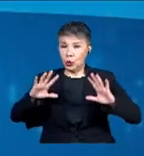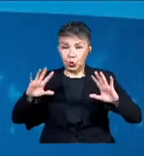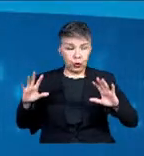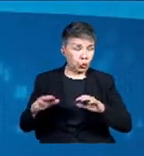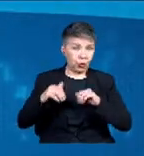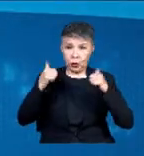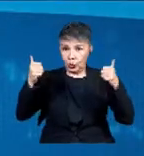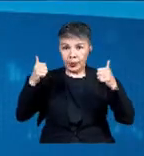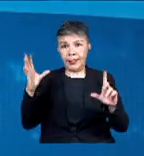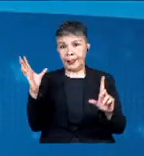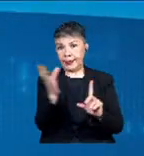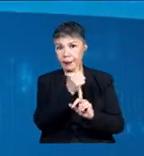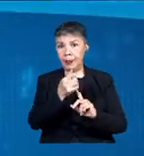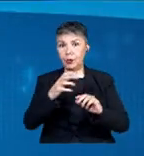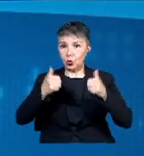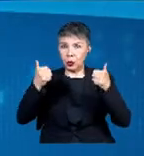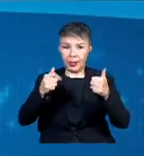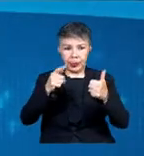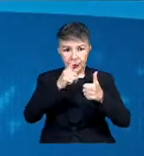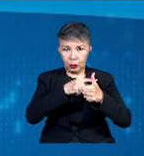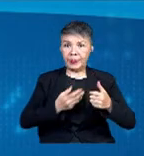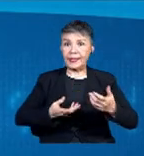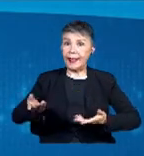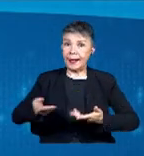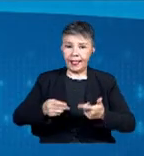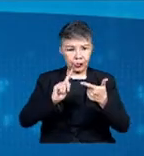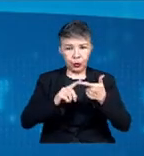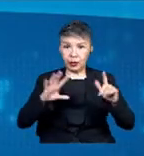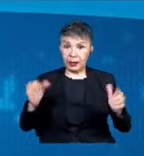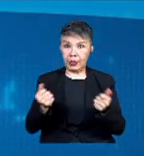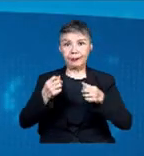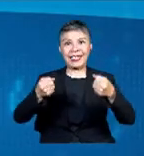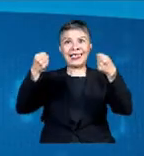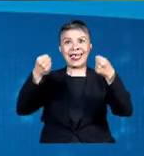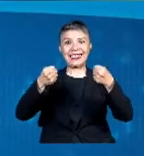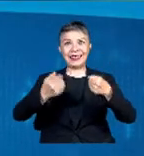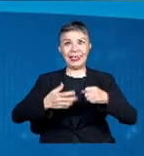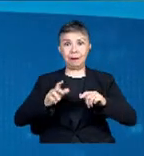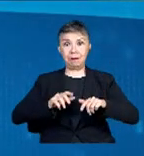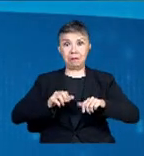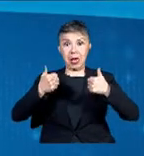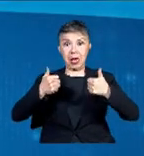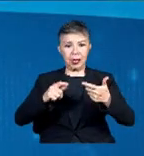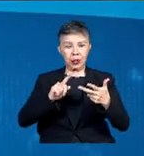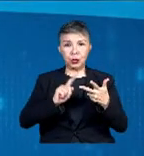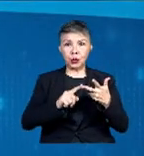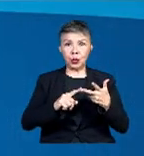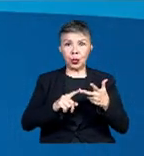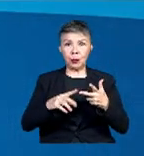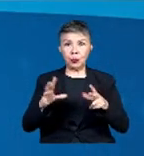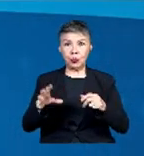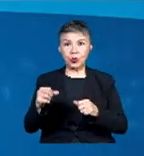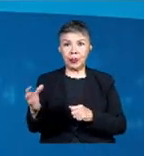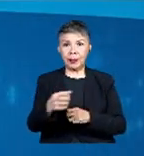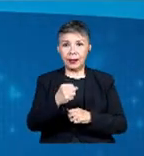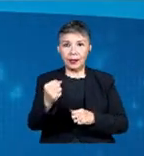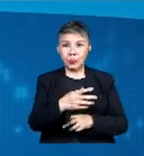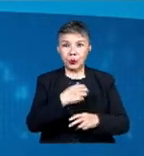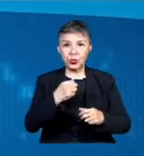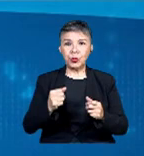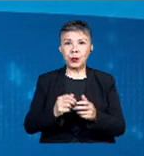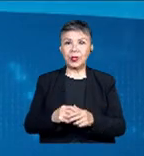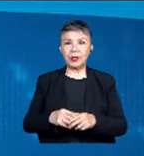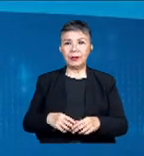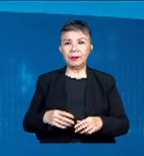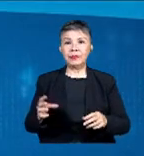sukses itu dapat tercapai, artinya sukses penyelenggaraan, sukses prestasi, kemudian sukses mempunyai multiplier effect